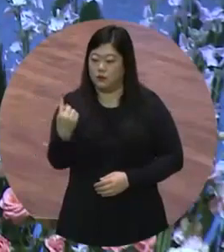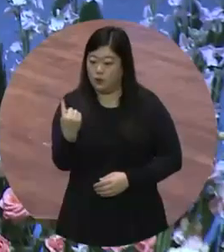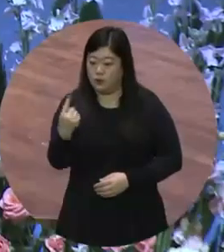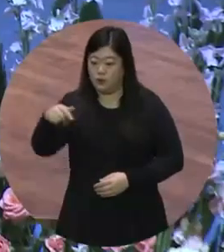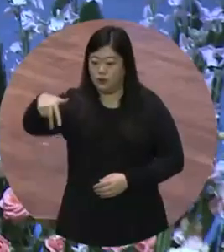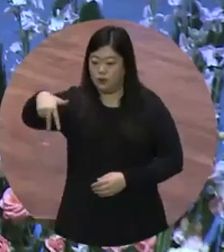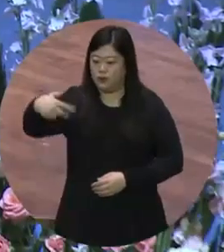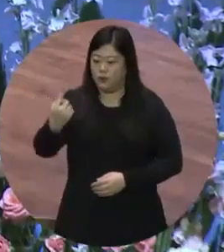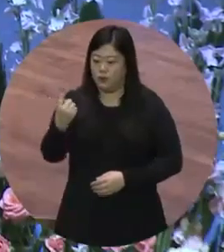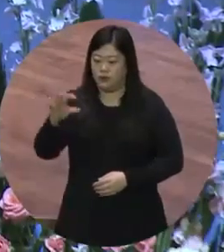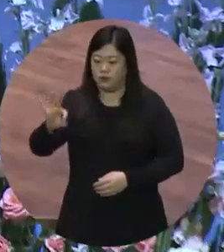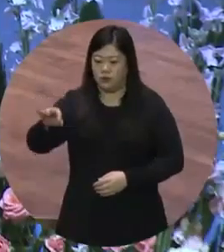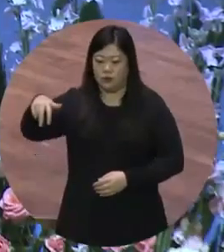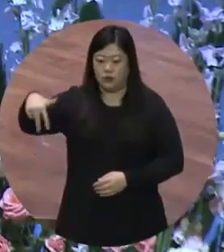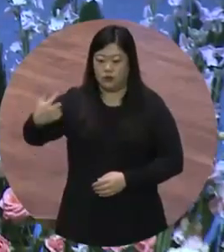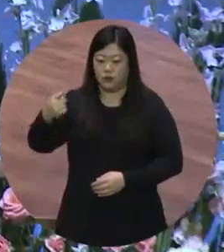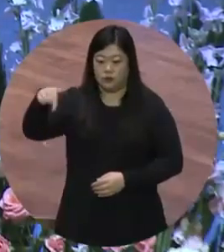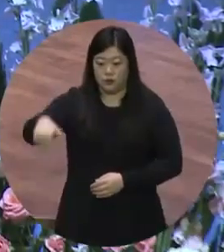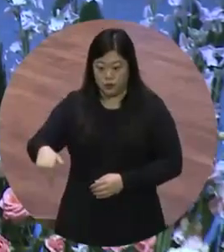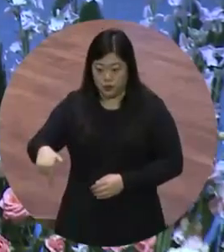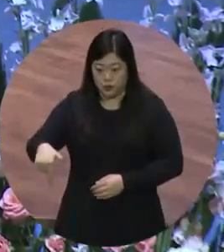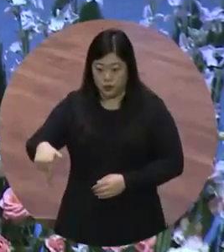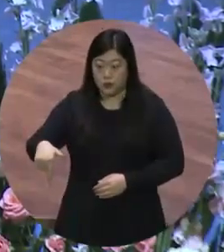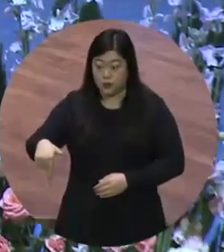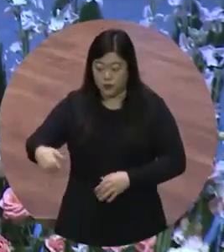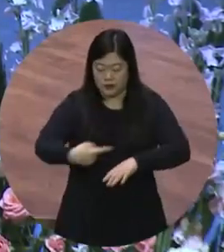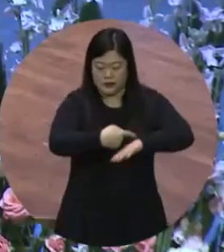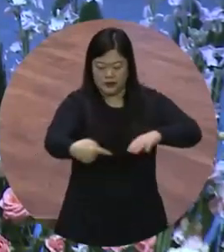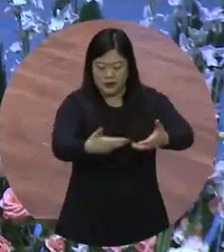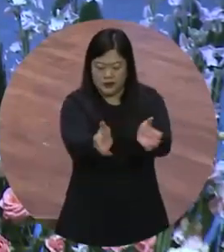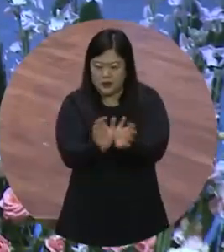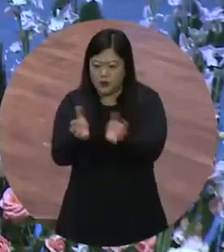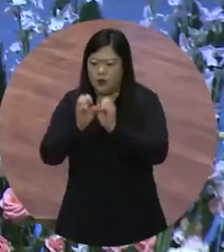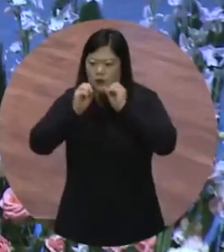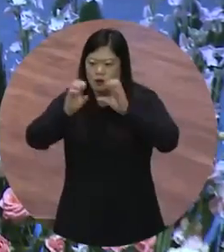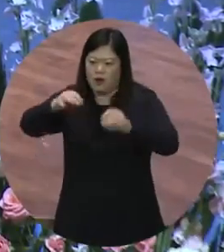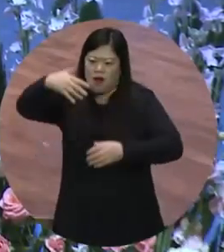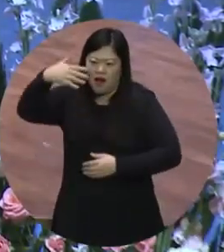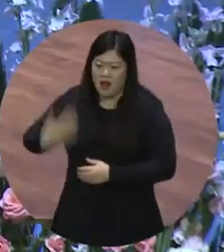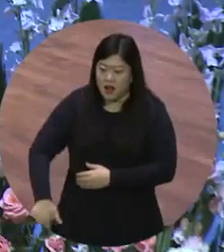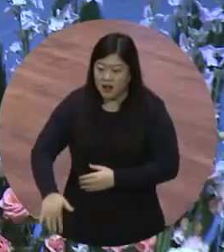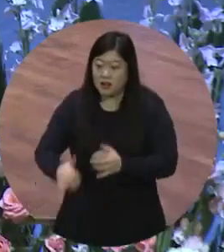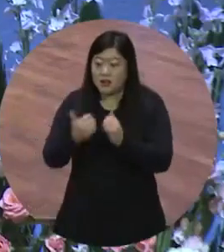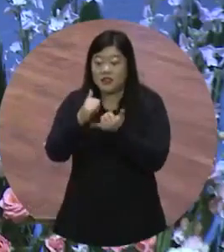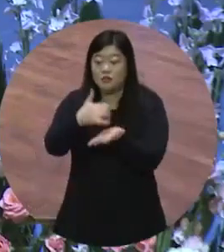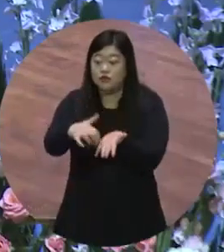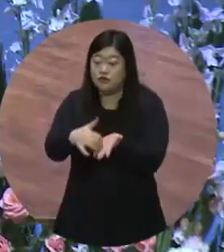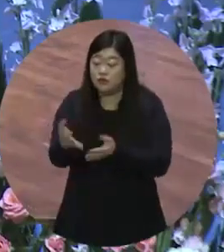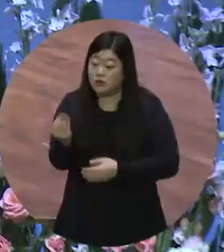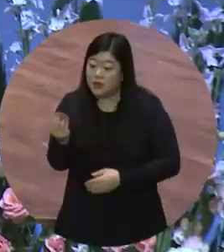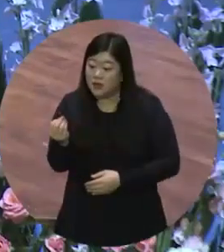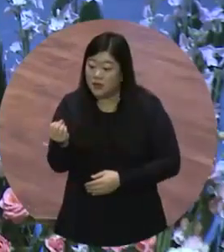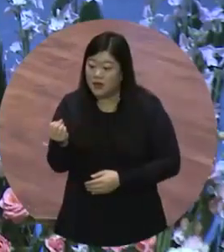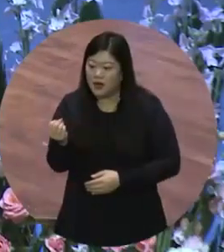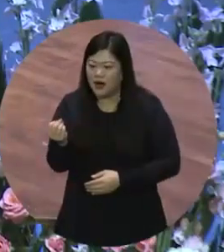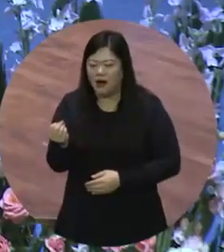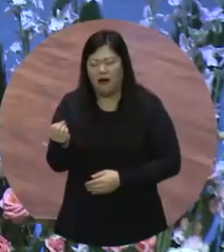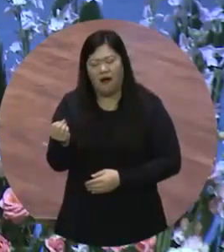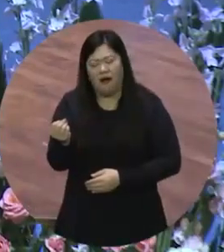이 지금 이 지구상에 얼마나 있느냐. 미전도 종족을